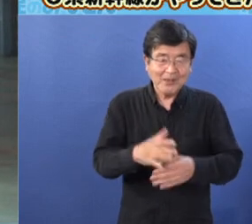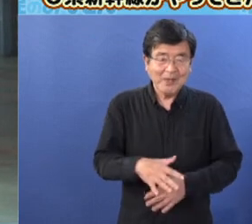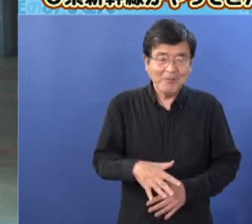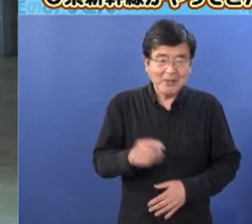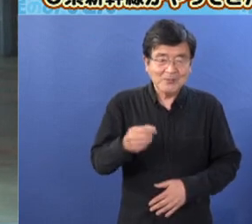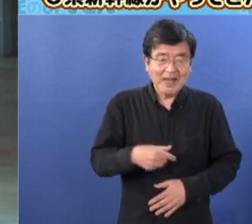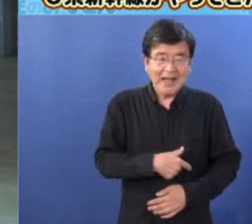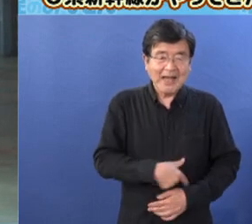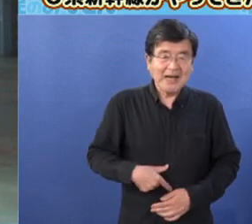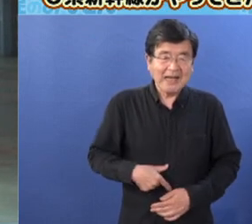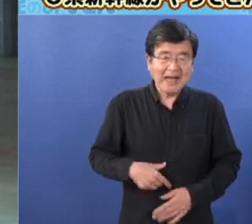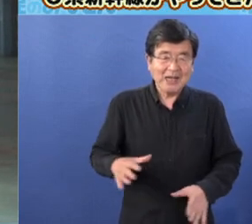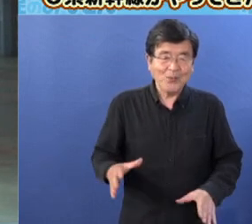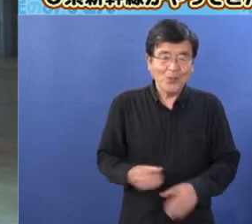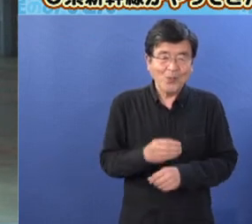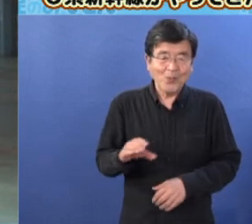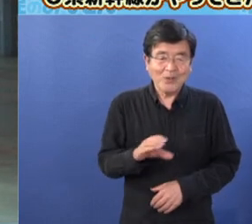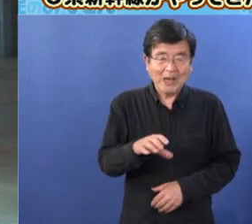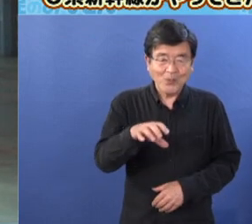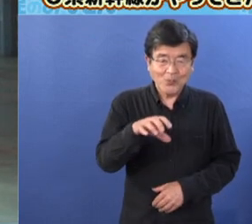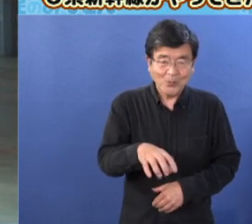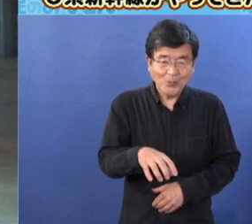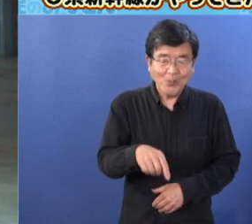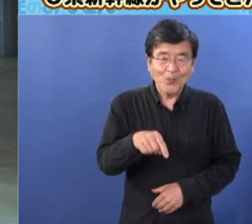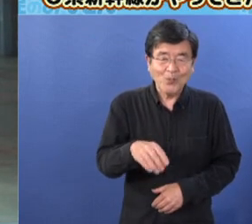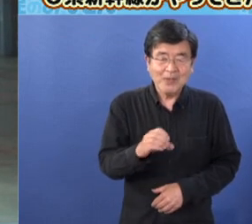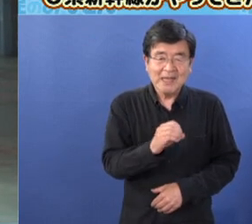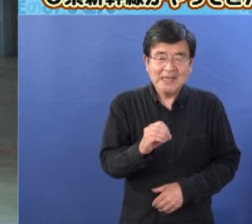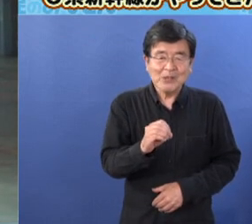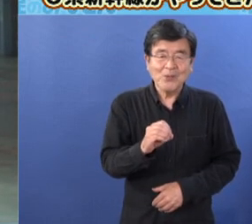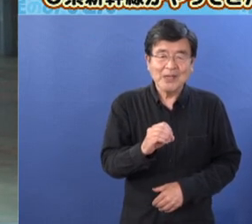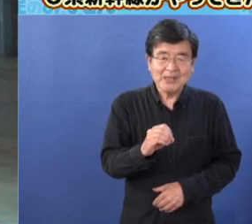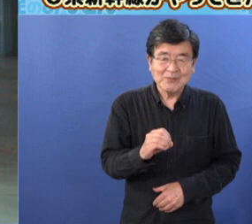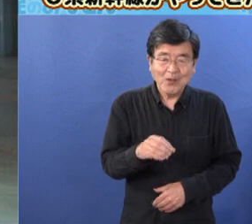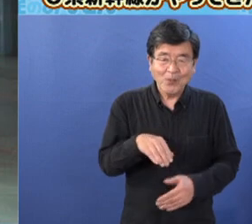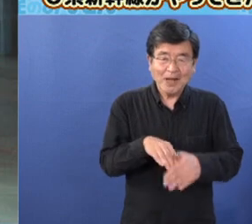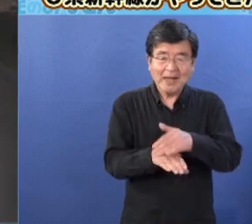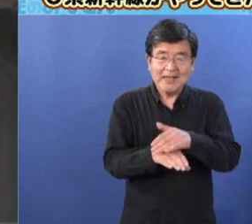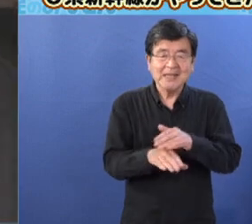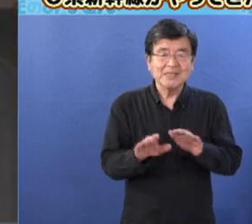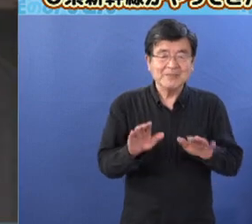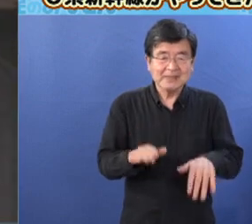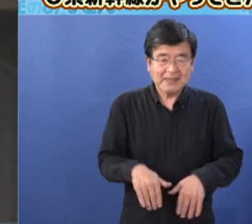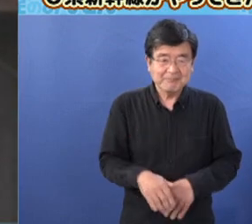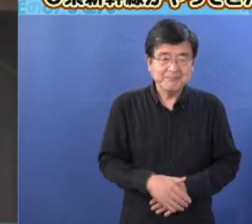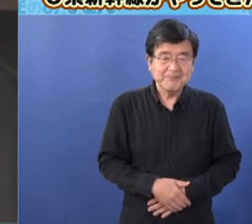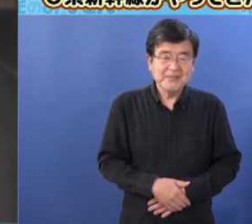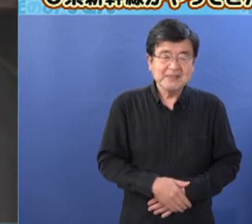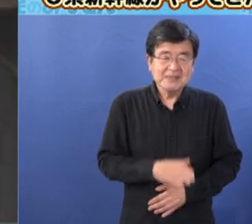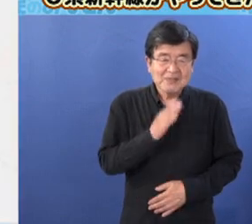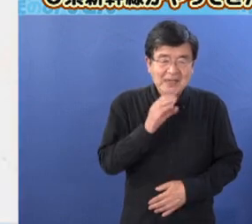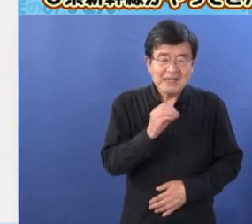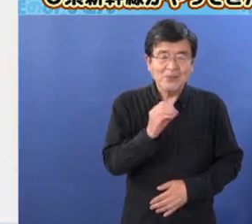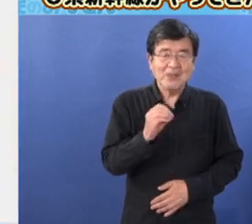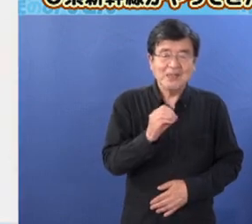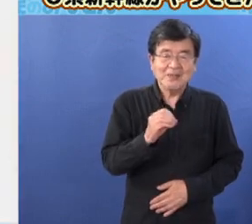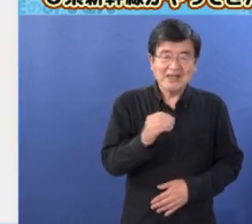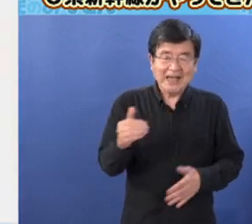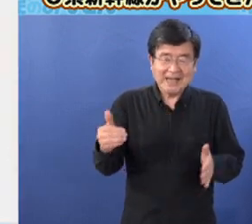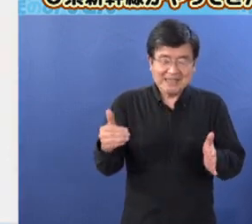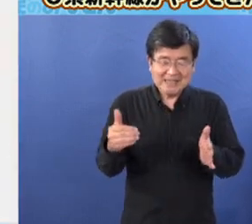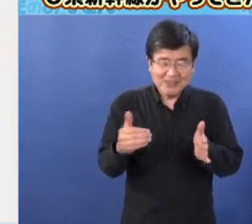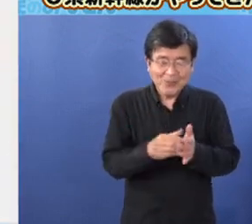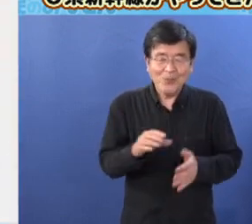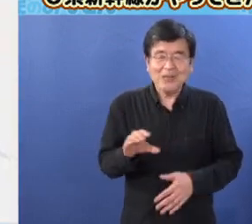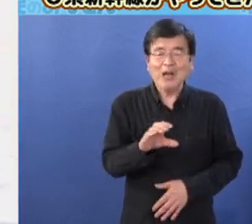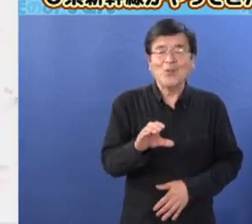多総合車両所、ここにゼロ系は保管されていました、うん、この車両実はゼロ系最後の営業